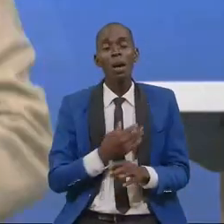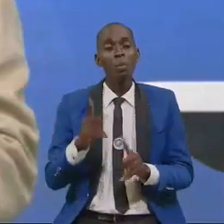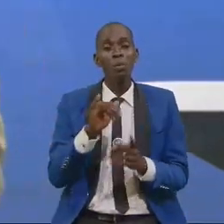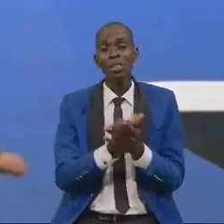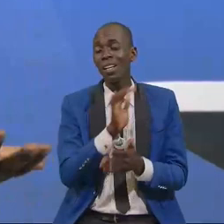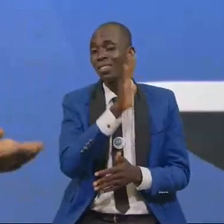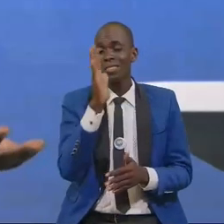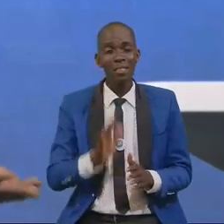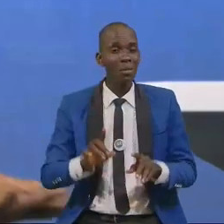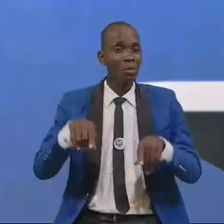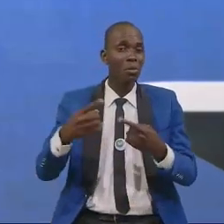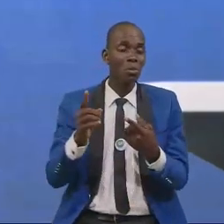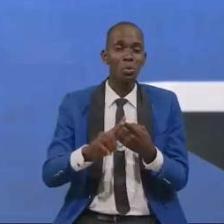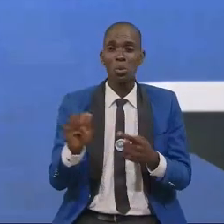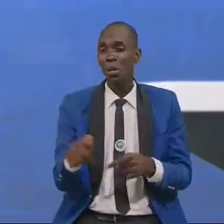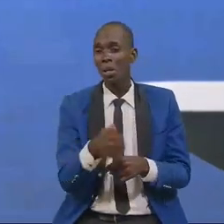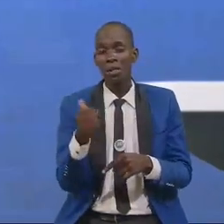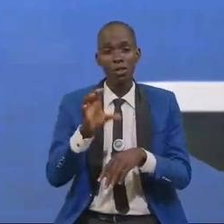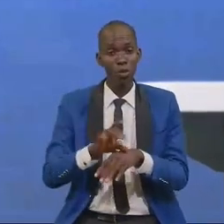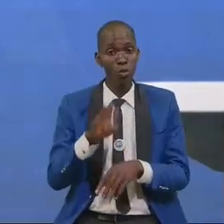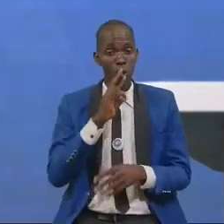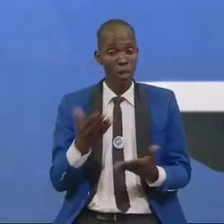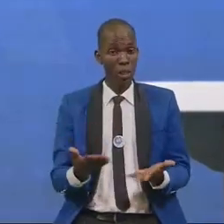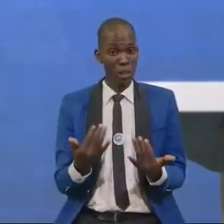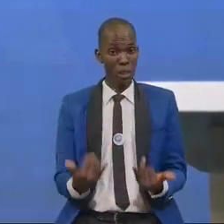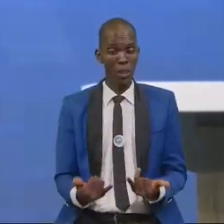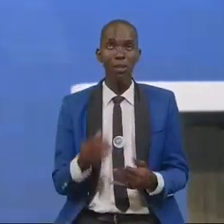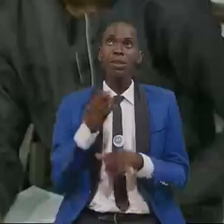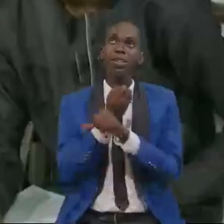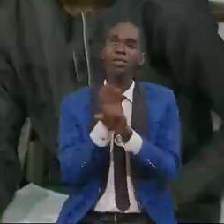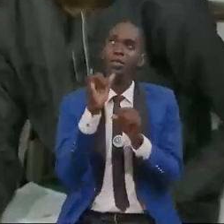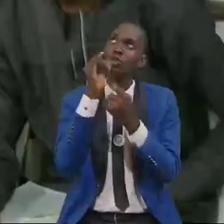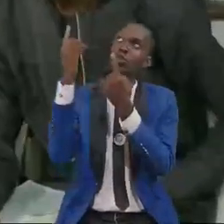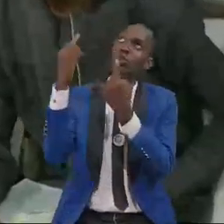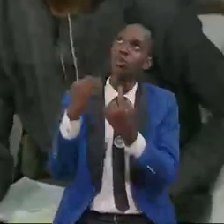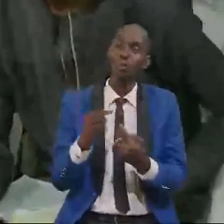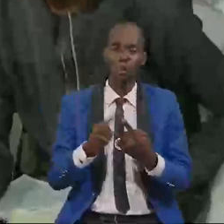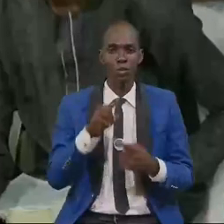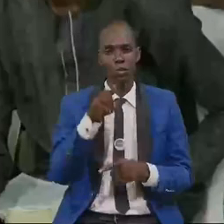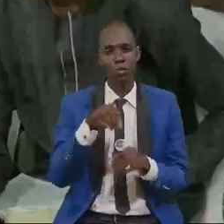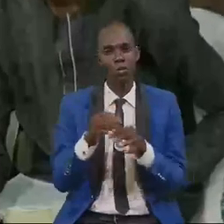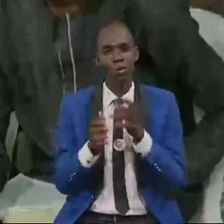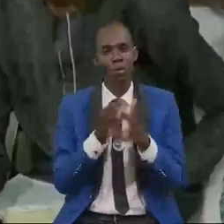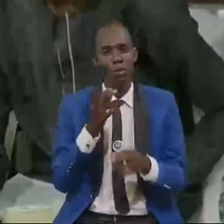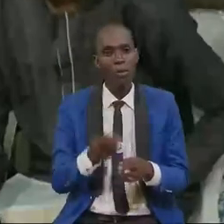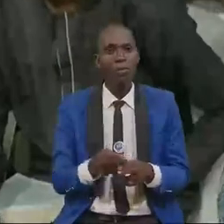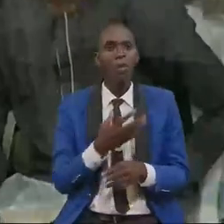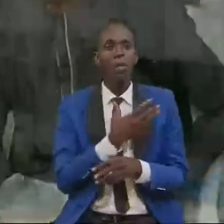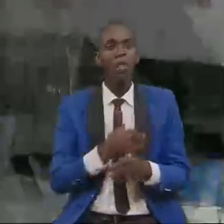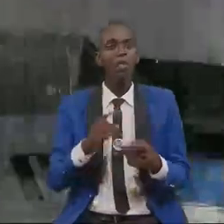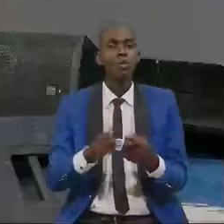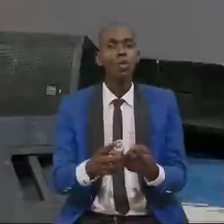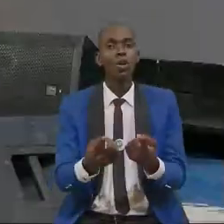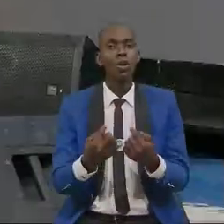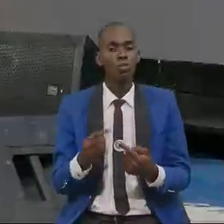été à l'église et tu es là aux choses soient le salut vient pour toi et qu'il vienne et qu'il parviennent à